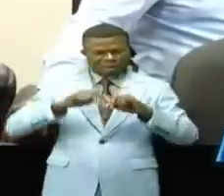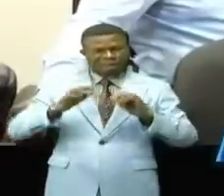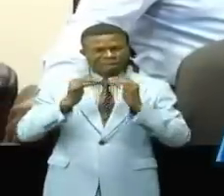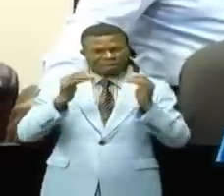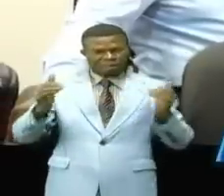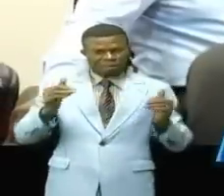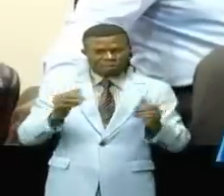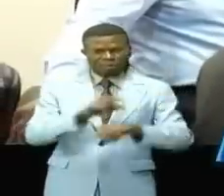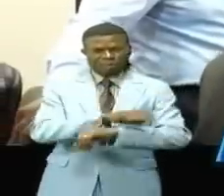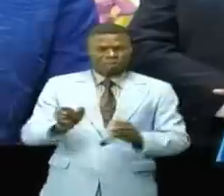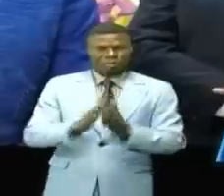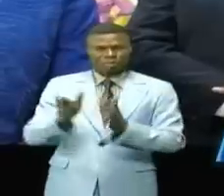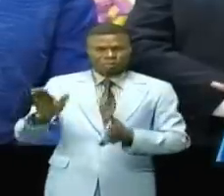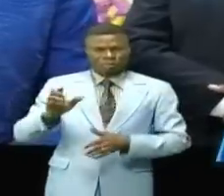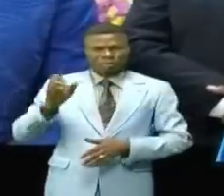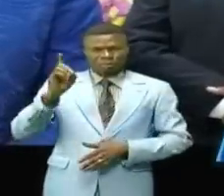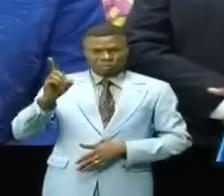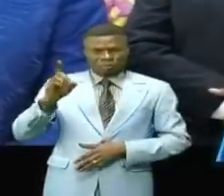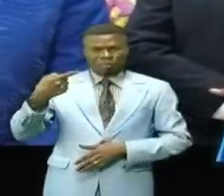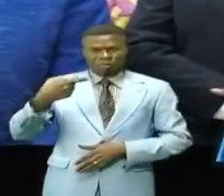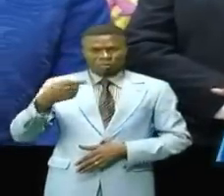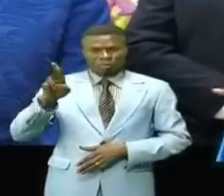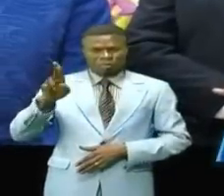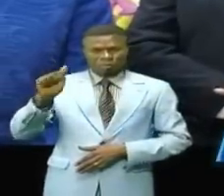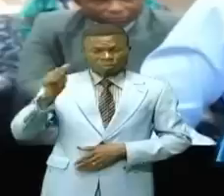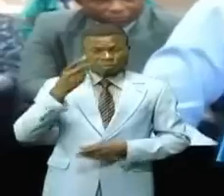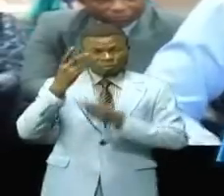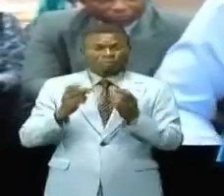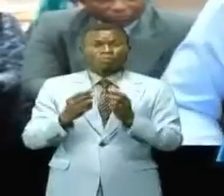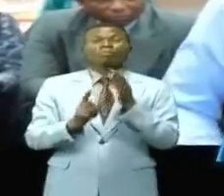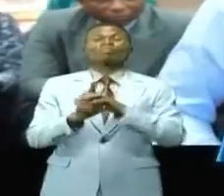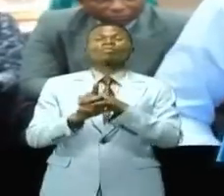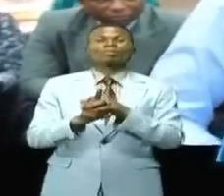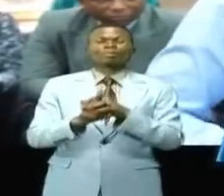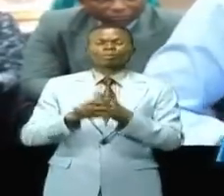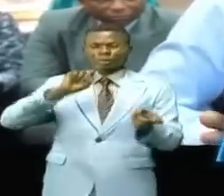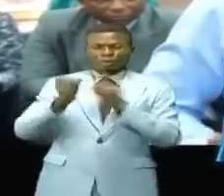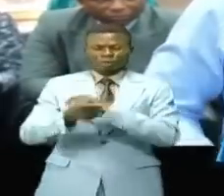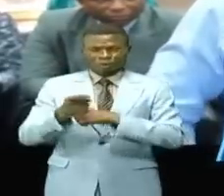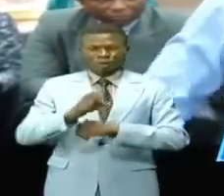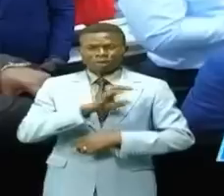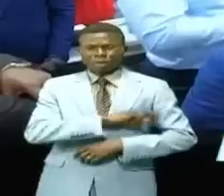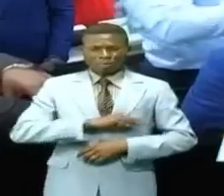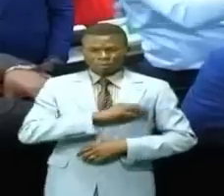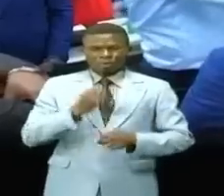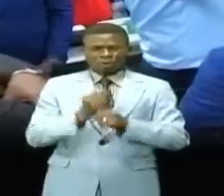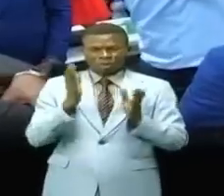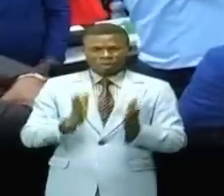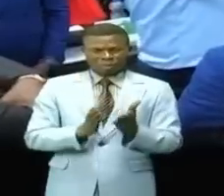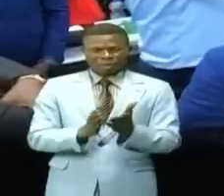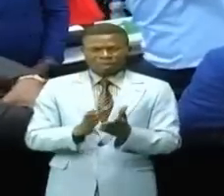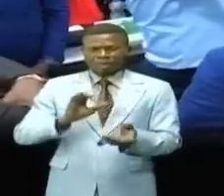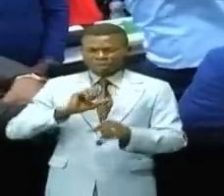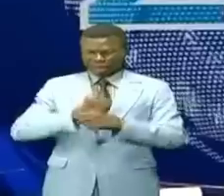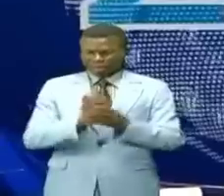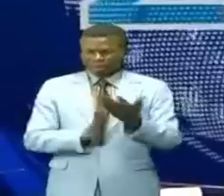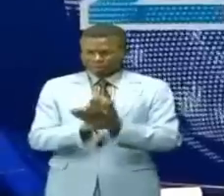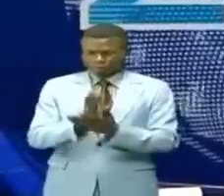la direction générale de la DGRAD, cette visite surprise booste le moral des fonctionnaires pour un bon